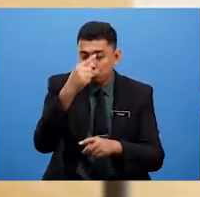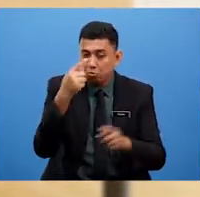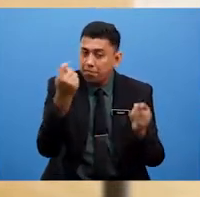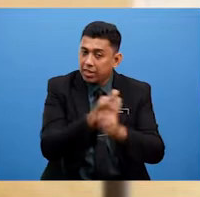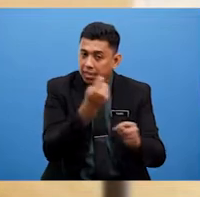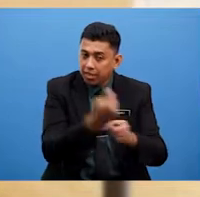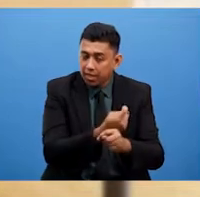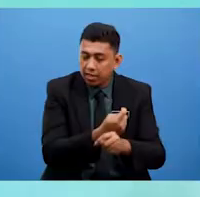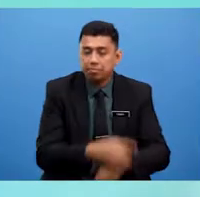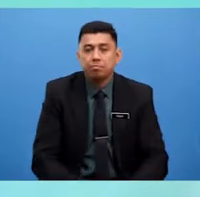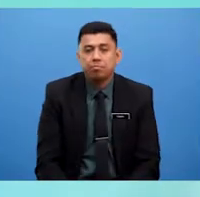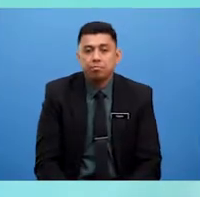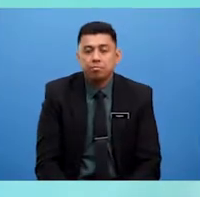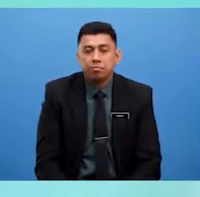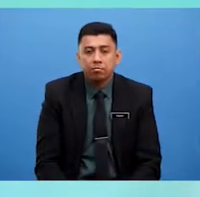pada tahap optimum.